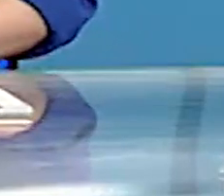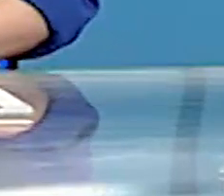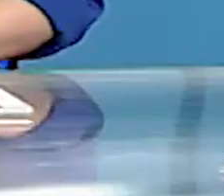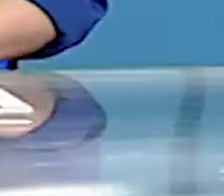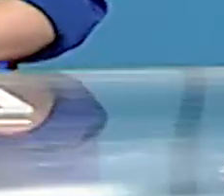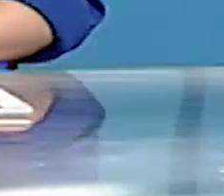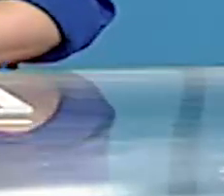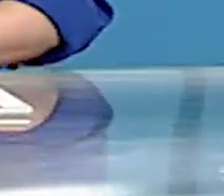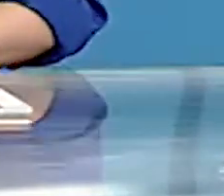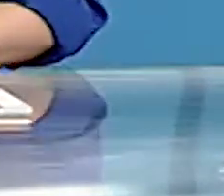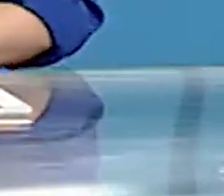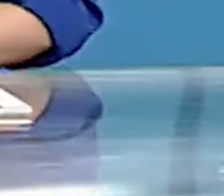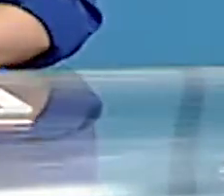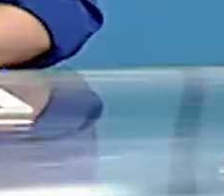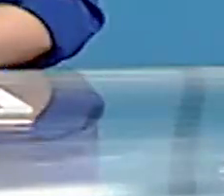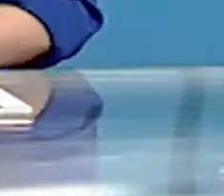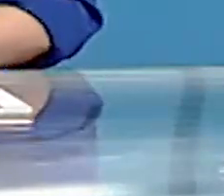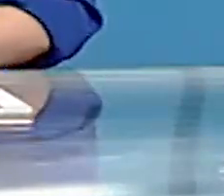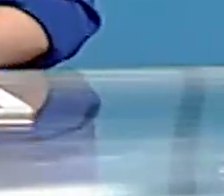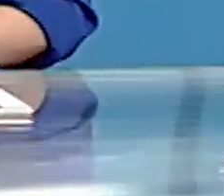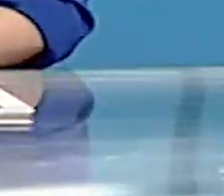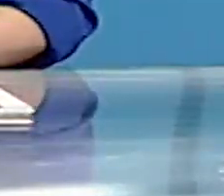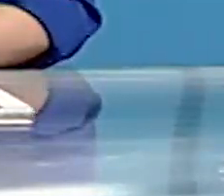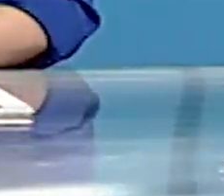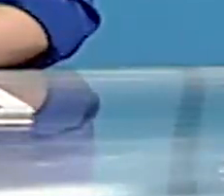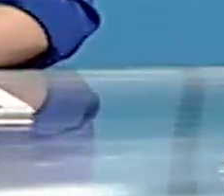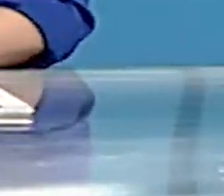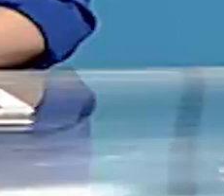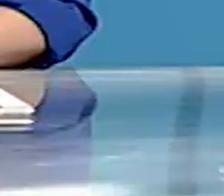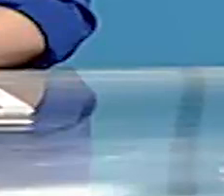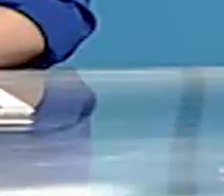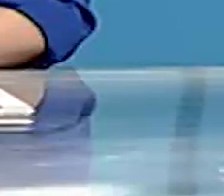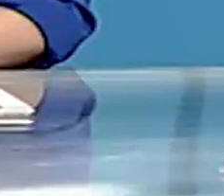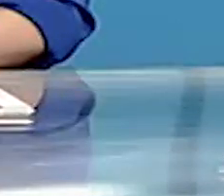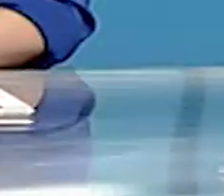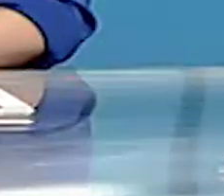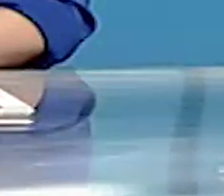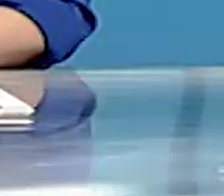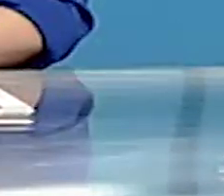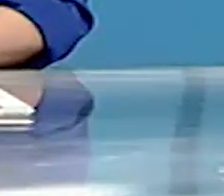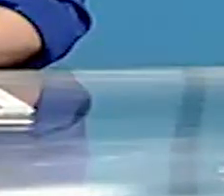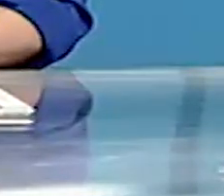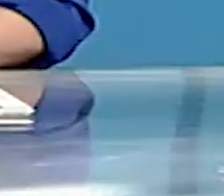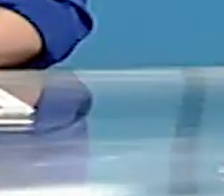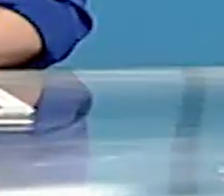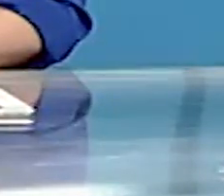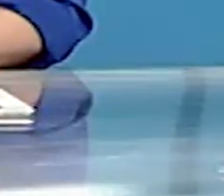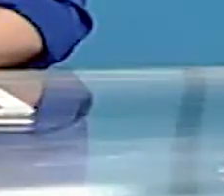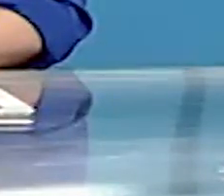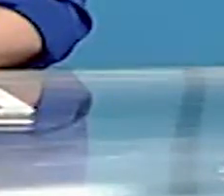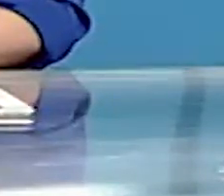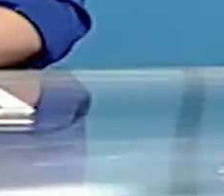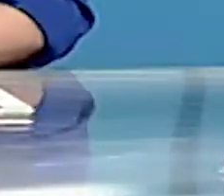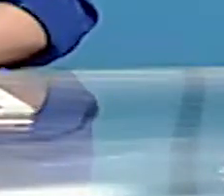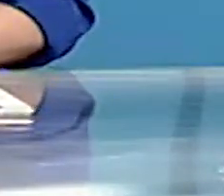Pemirsa, usai dilakukan tes swab 20 aparatur sipil negara atau ASN di lingkungan pemerintah Kota Semarang menyatakan positif terjangkit